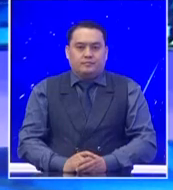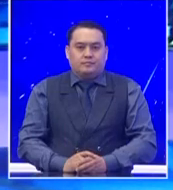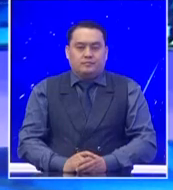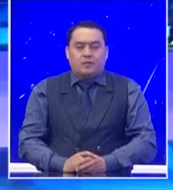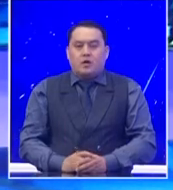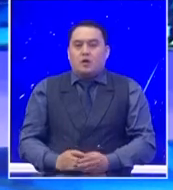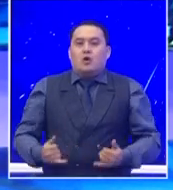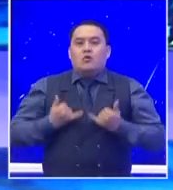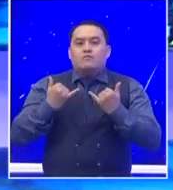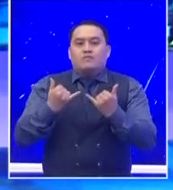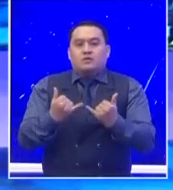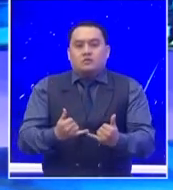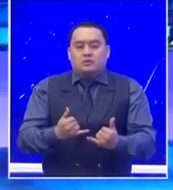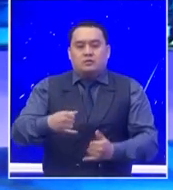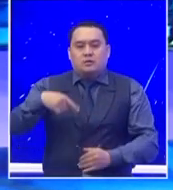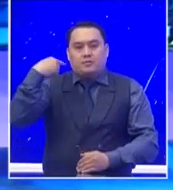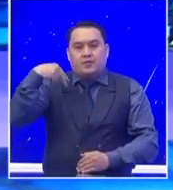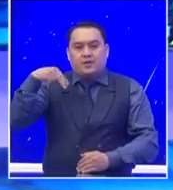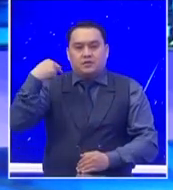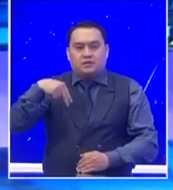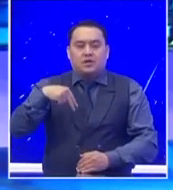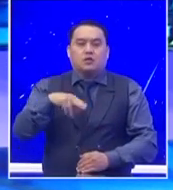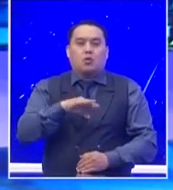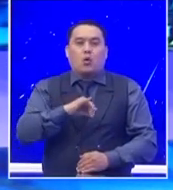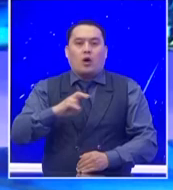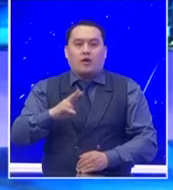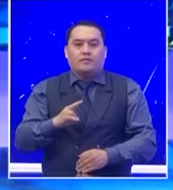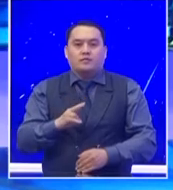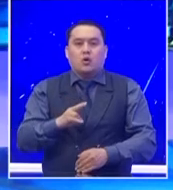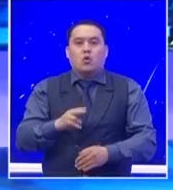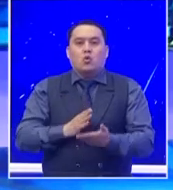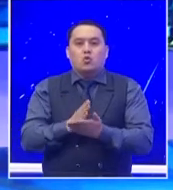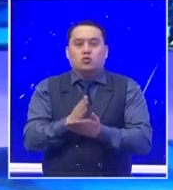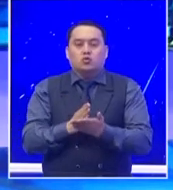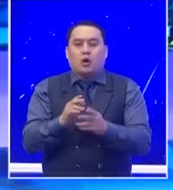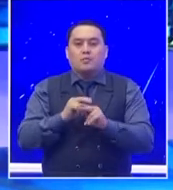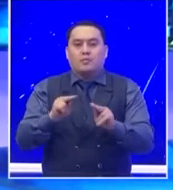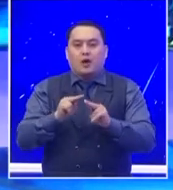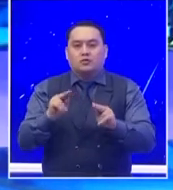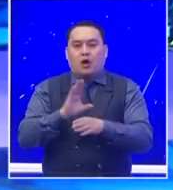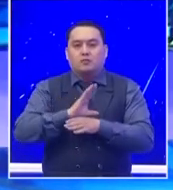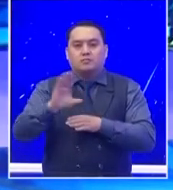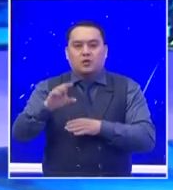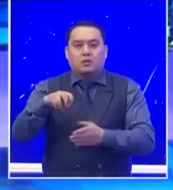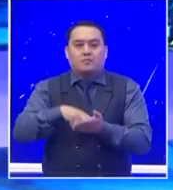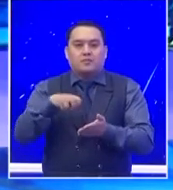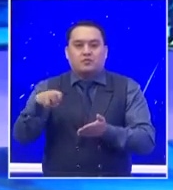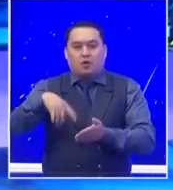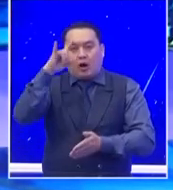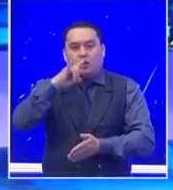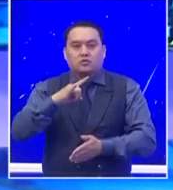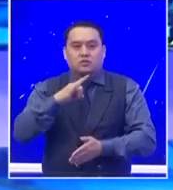Почет и уважение. Глава государства Касым-Жомарт Токаев отправил заслуженному педагогу и отличнику образования Республики